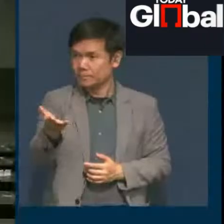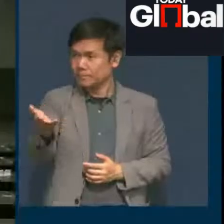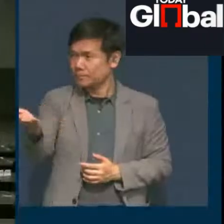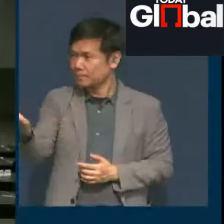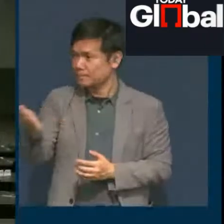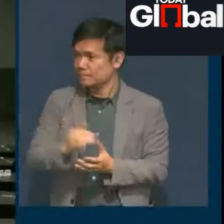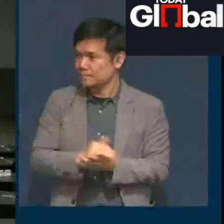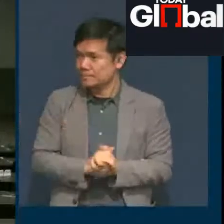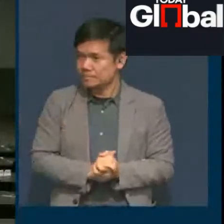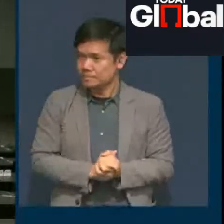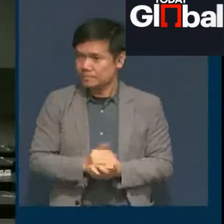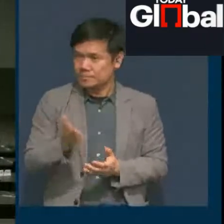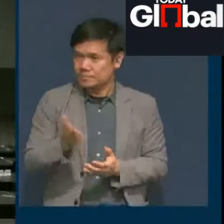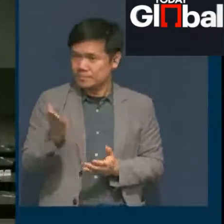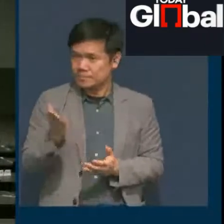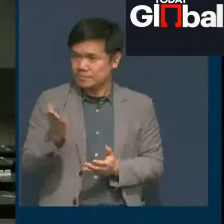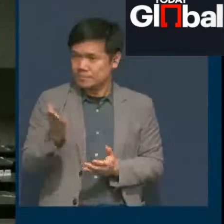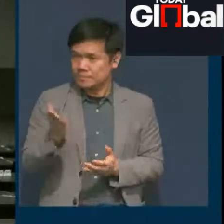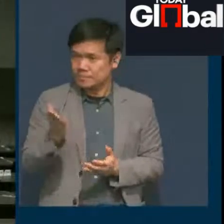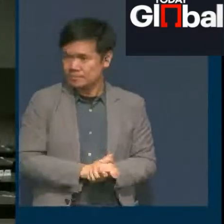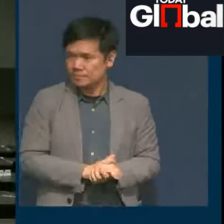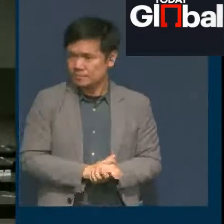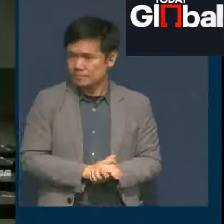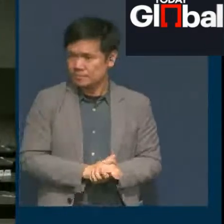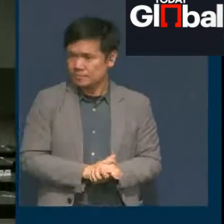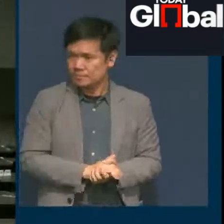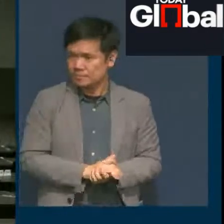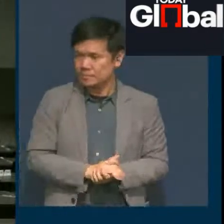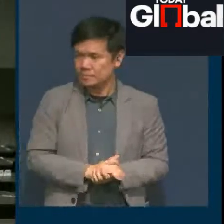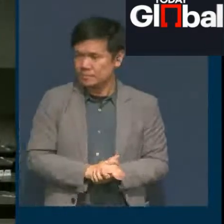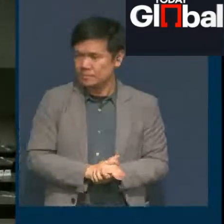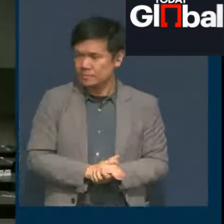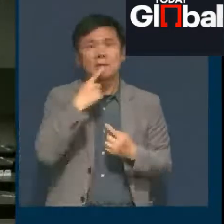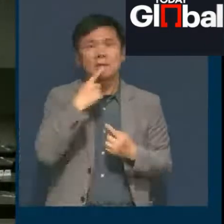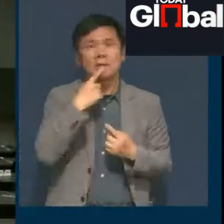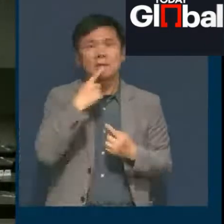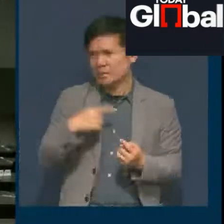نظرا لطول الأسئلة التي وضعت أتيح الفرصة.